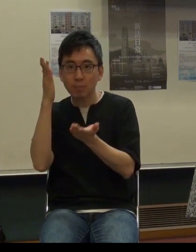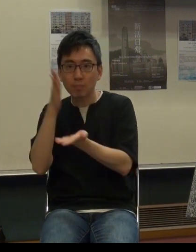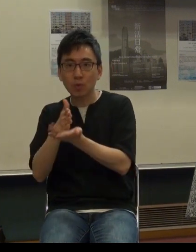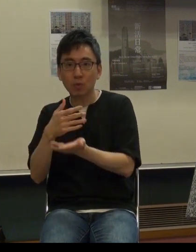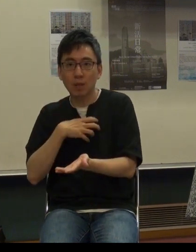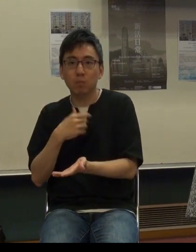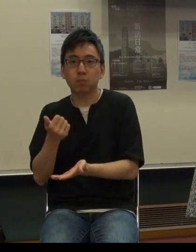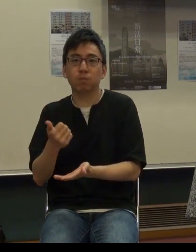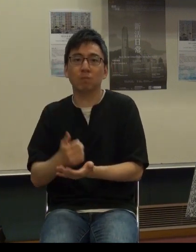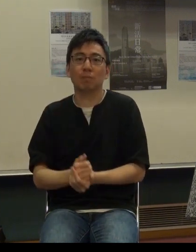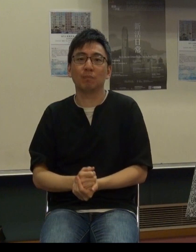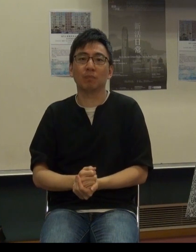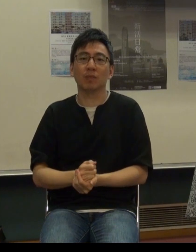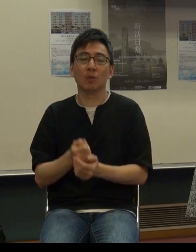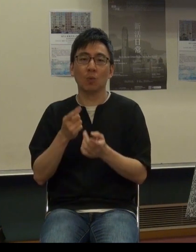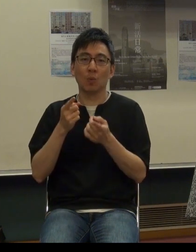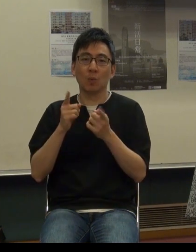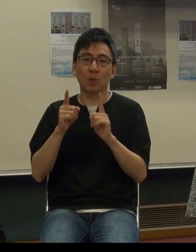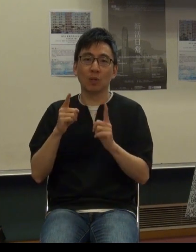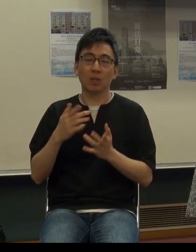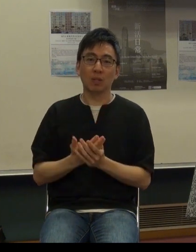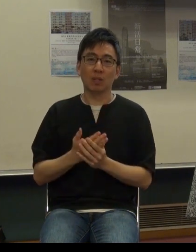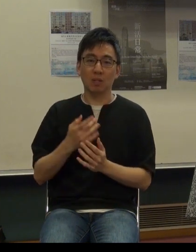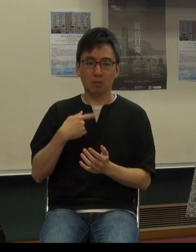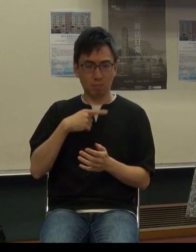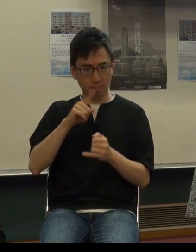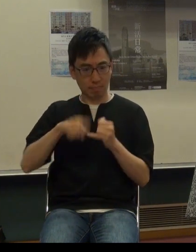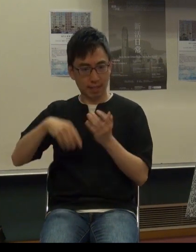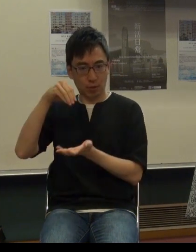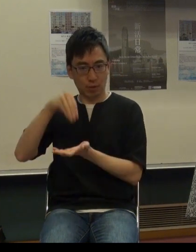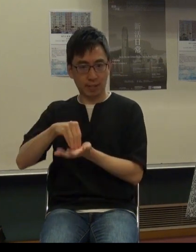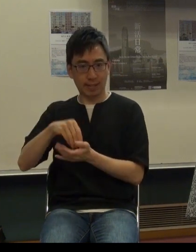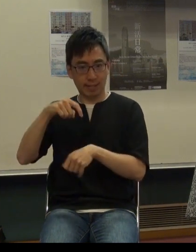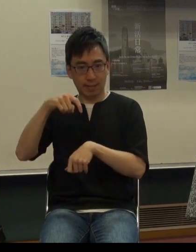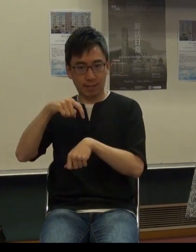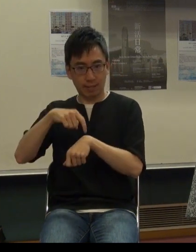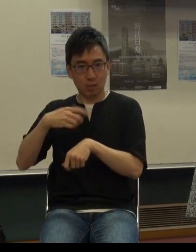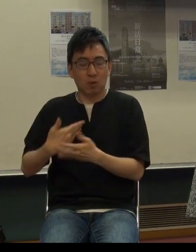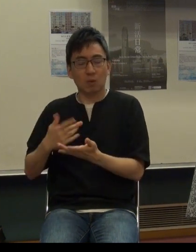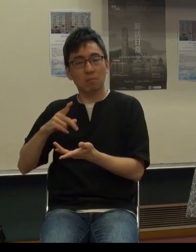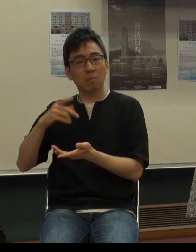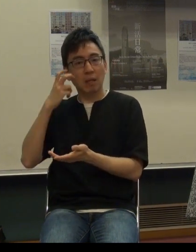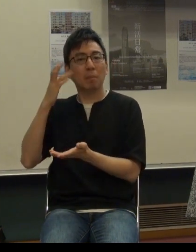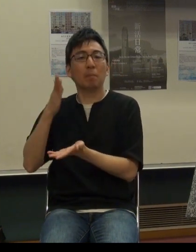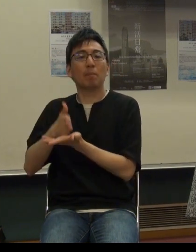哋到要做決定嘅時候，會唔會有啲嘅唔同？